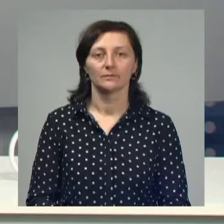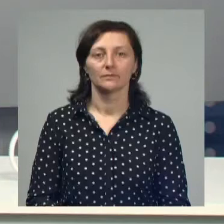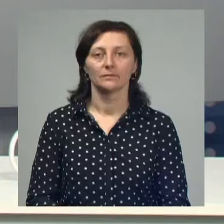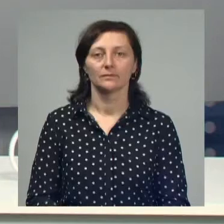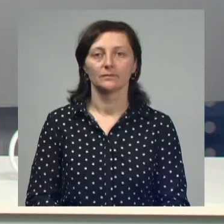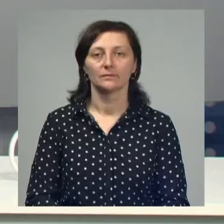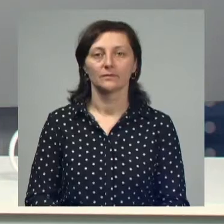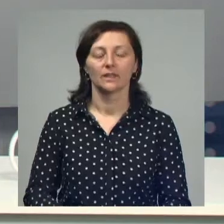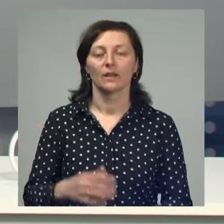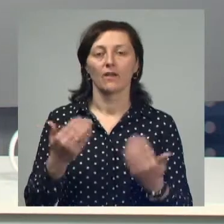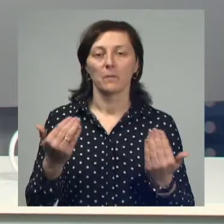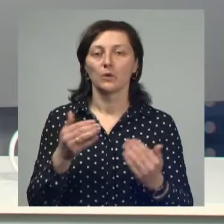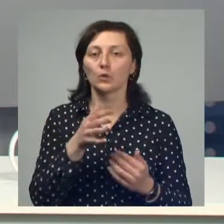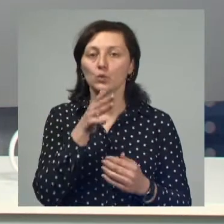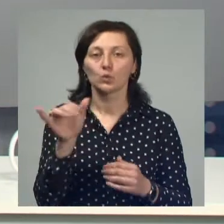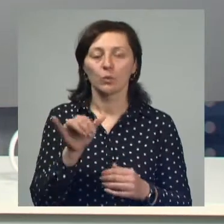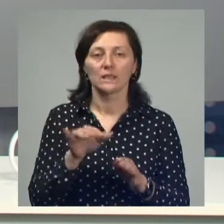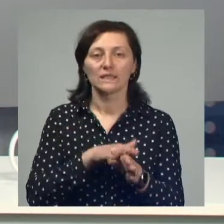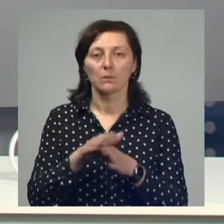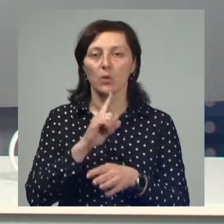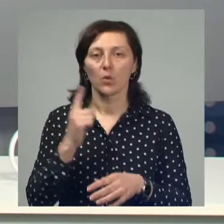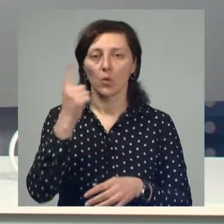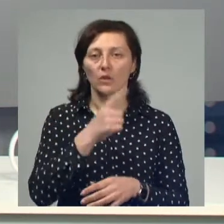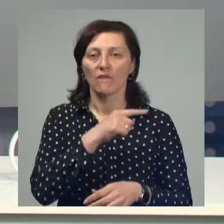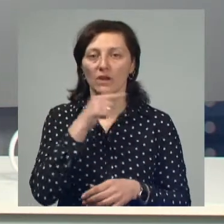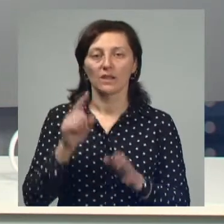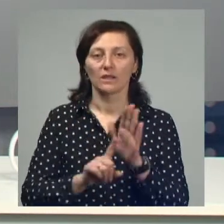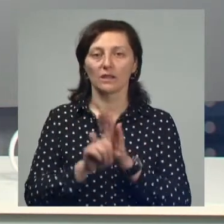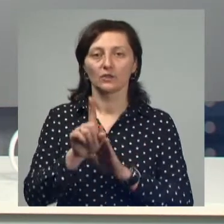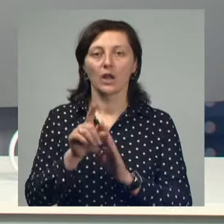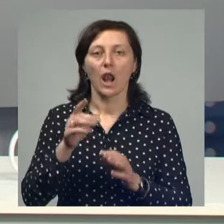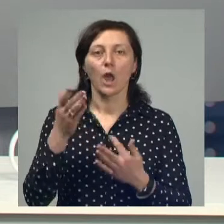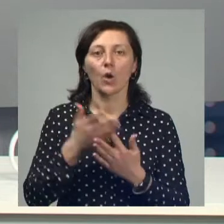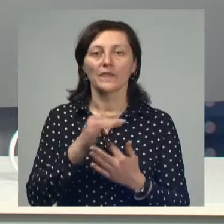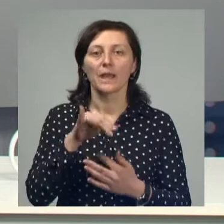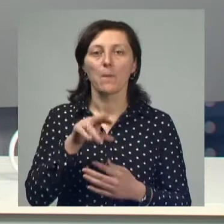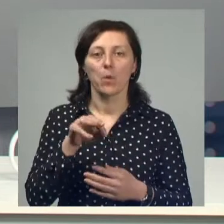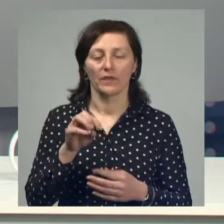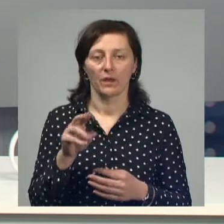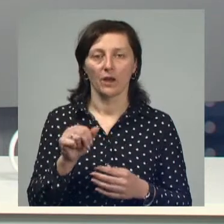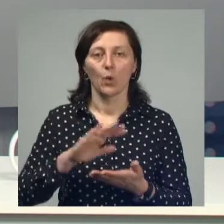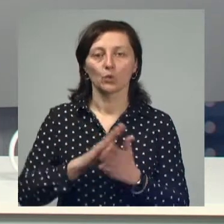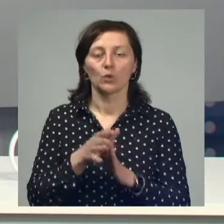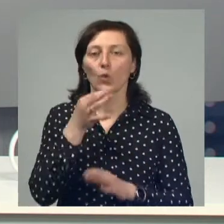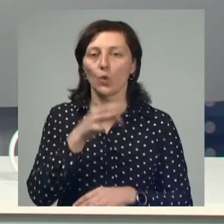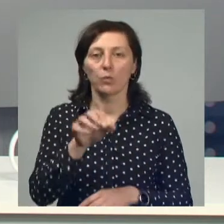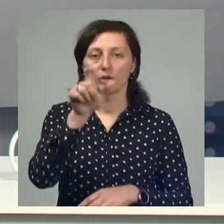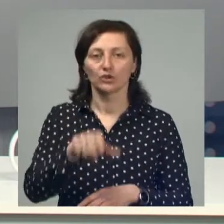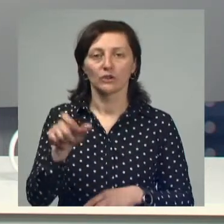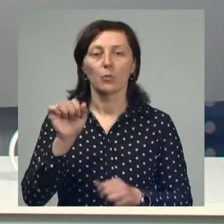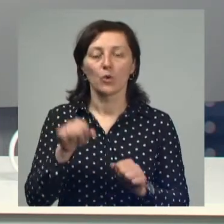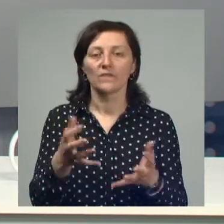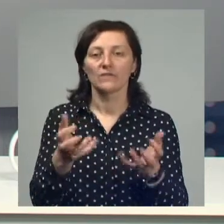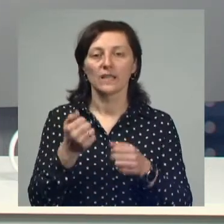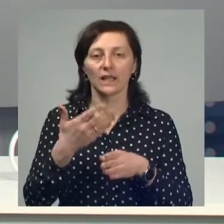в минувшую субботу исполнился ровно год как в россии стартовала программа льготной ипотеки по ее условиям любой гражданин страны может взять